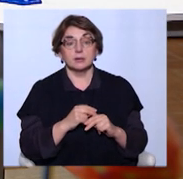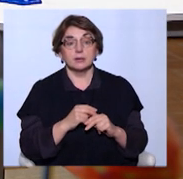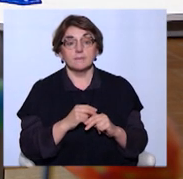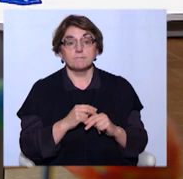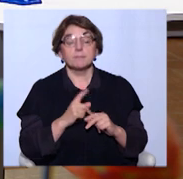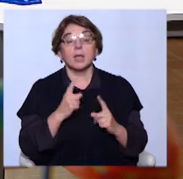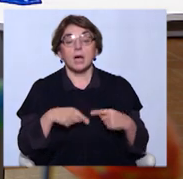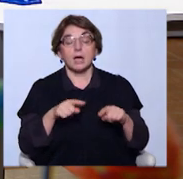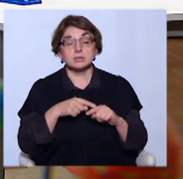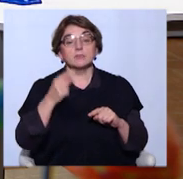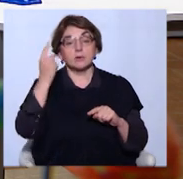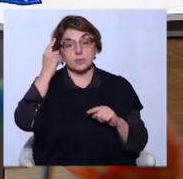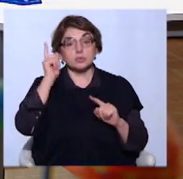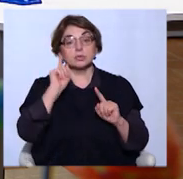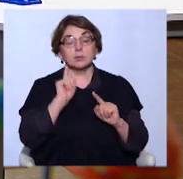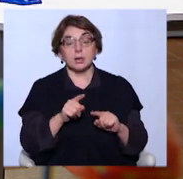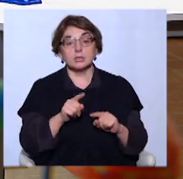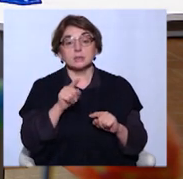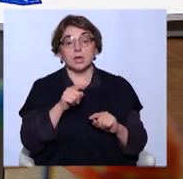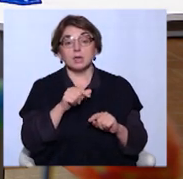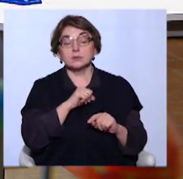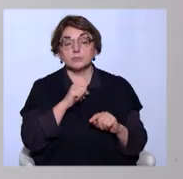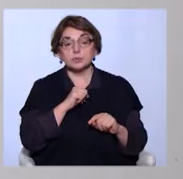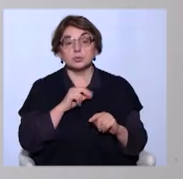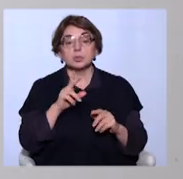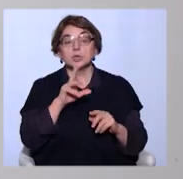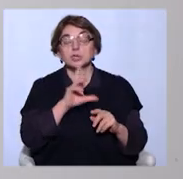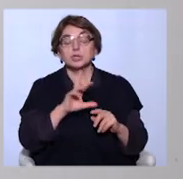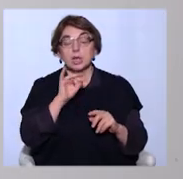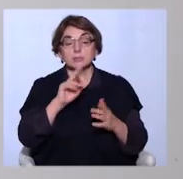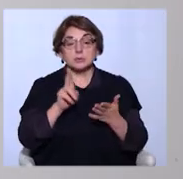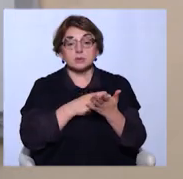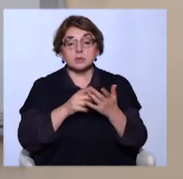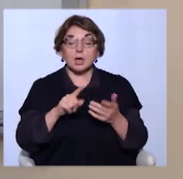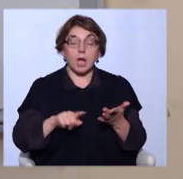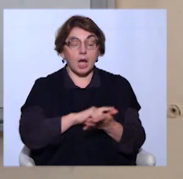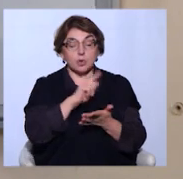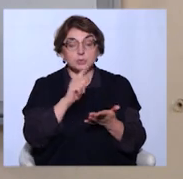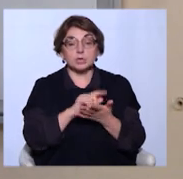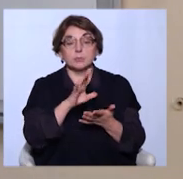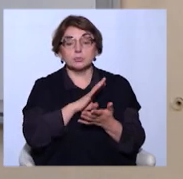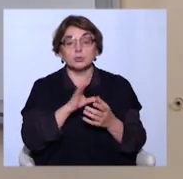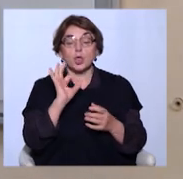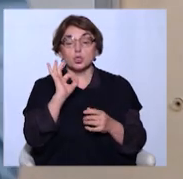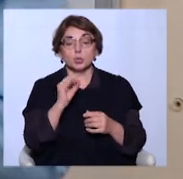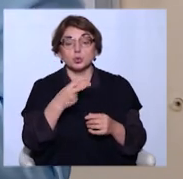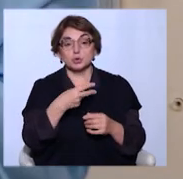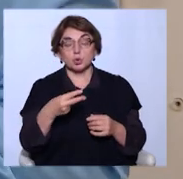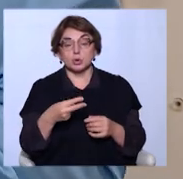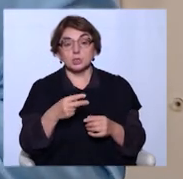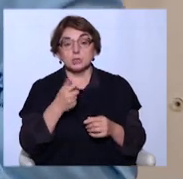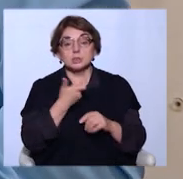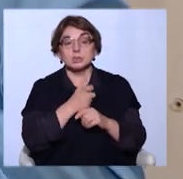და ასევე გვეცოდინება ის, რომ ალგებრული ჯამი ჟანგვის რიცხვის უნდა იყოს აუცილებლად ნულის ტოლი,